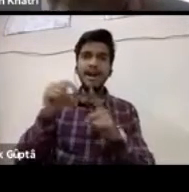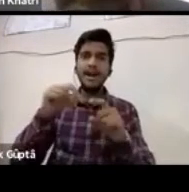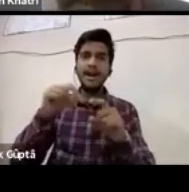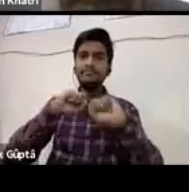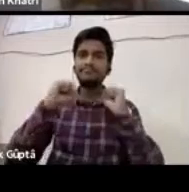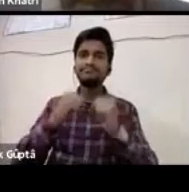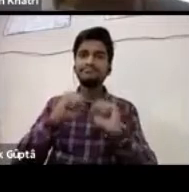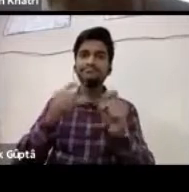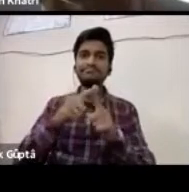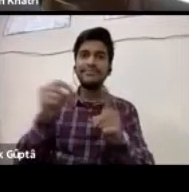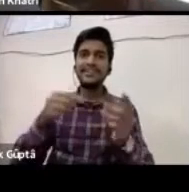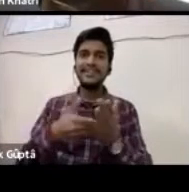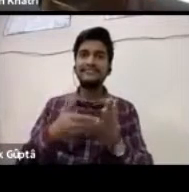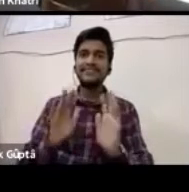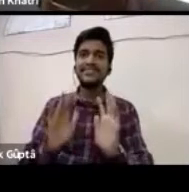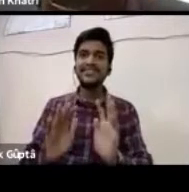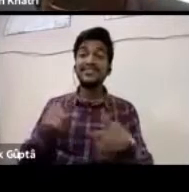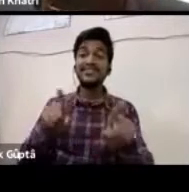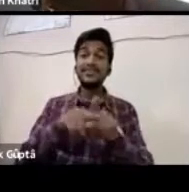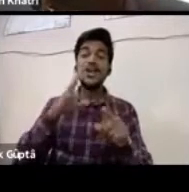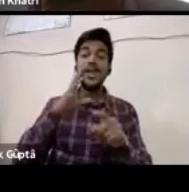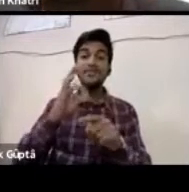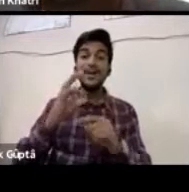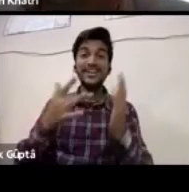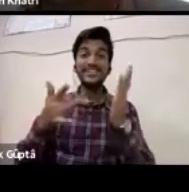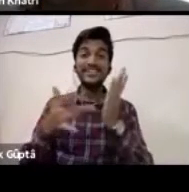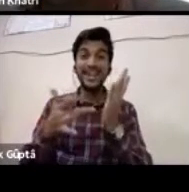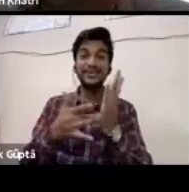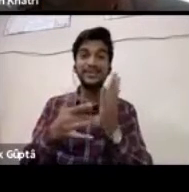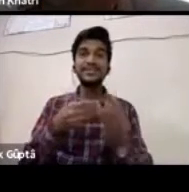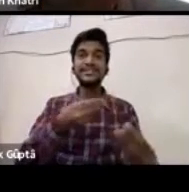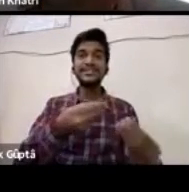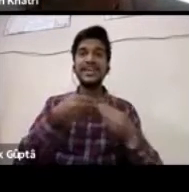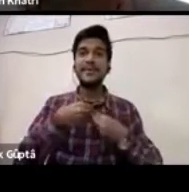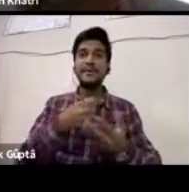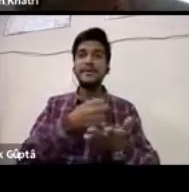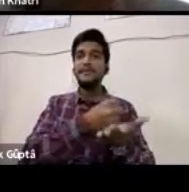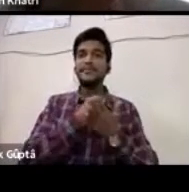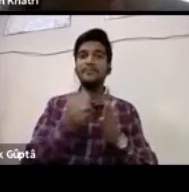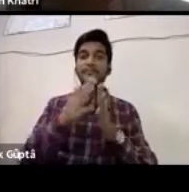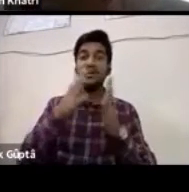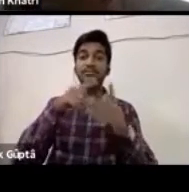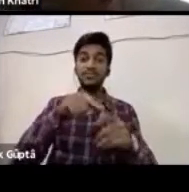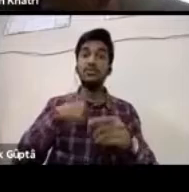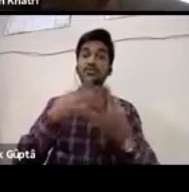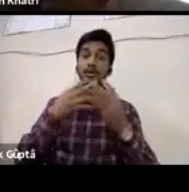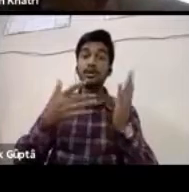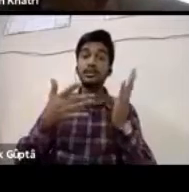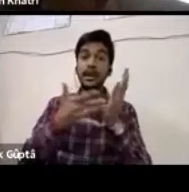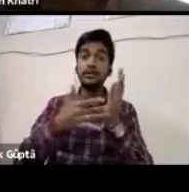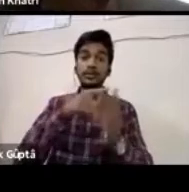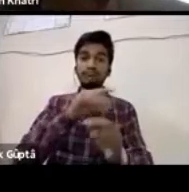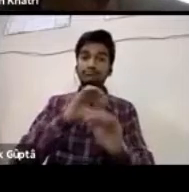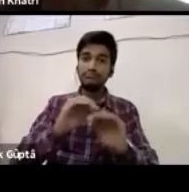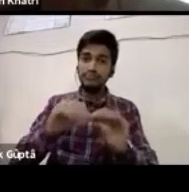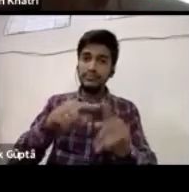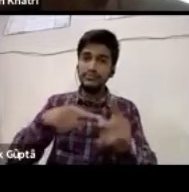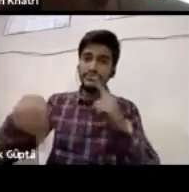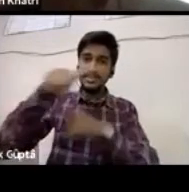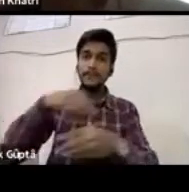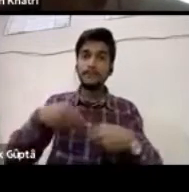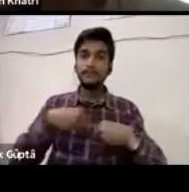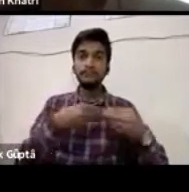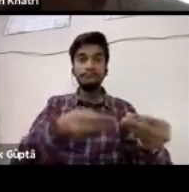एक सजेशन ये है कि टेक्नोलॉजी वाइज हमें लोगों को एम्पावर करना बहुत जरूरी है, और सिर्फ टेक्नोलॉजी दे देना नहीं, उस टेक्नोलॉजी